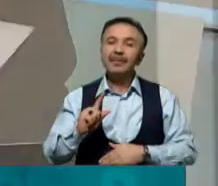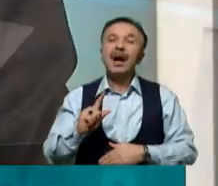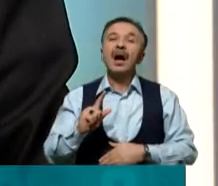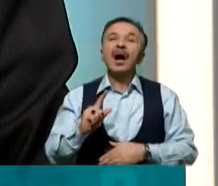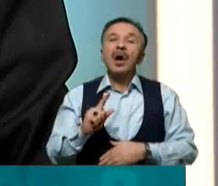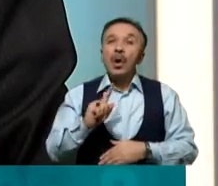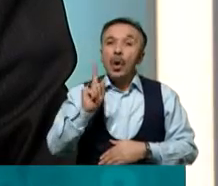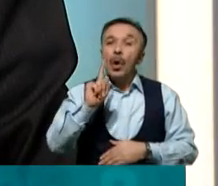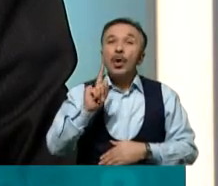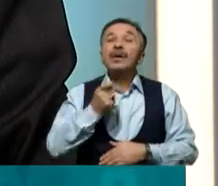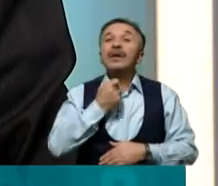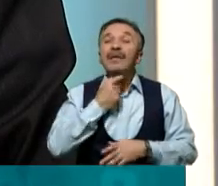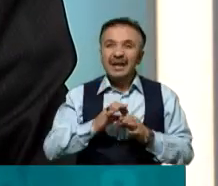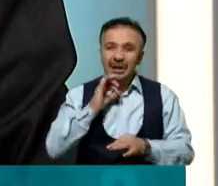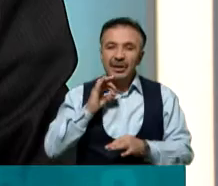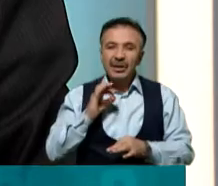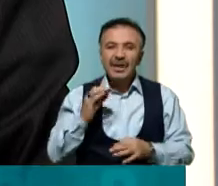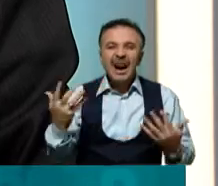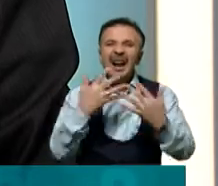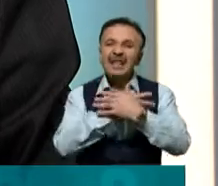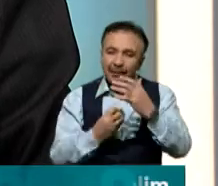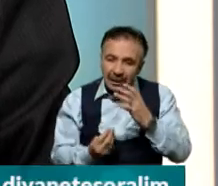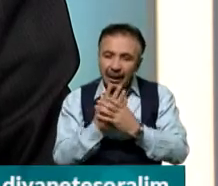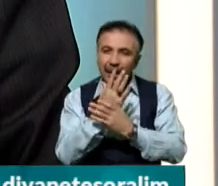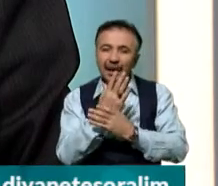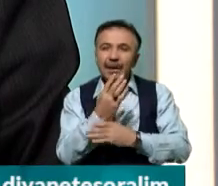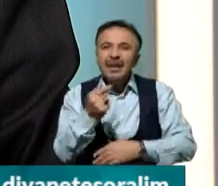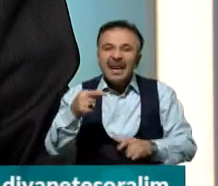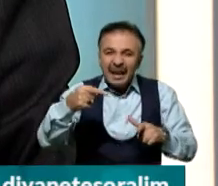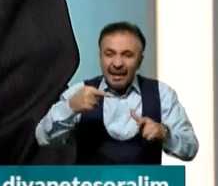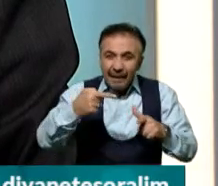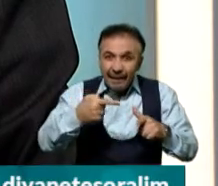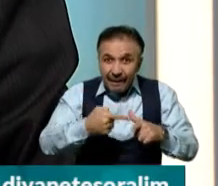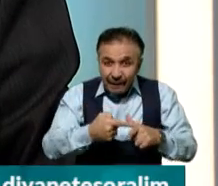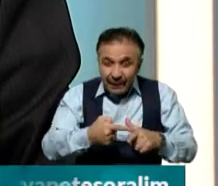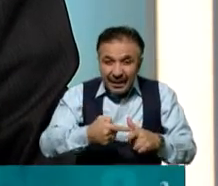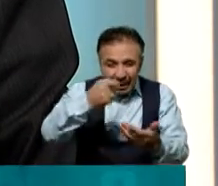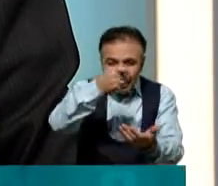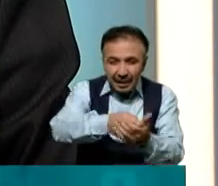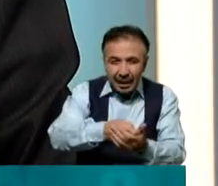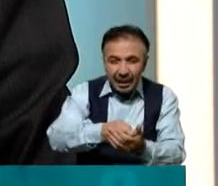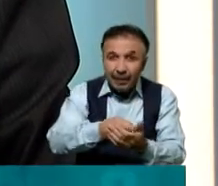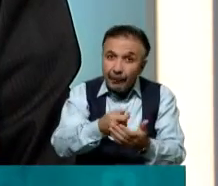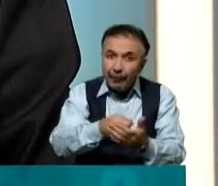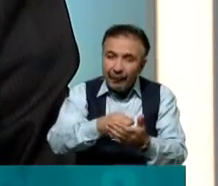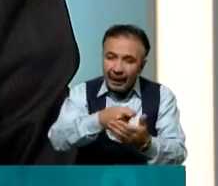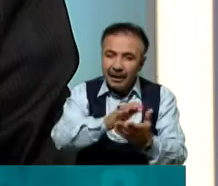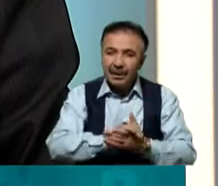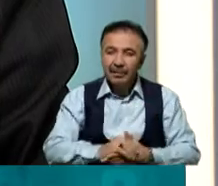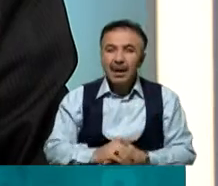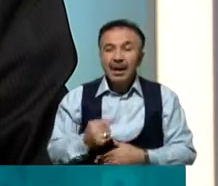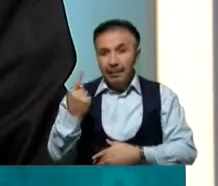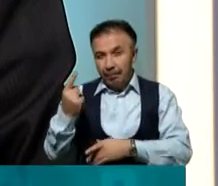sabahlı 10 fakire birer fidye miktarı para verecek. Veya bir fakire her gün bir